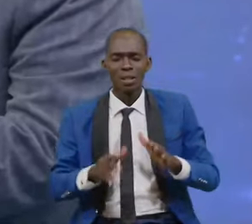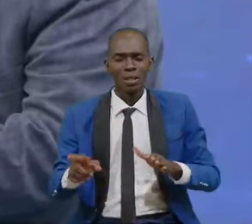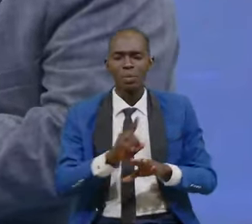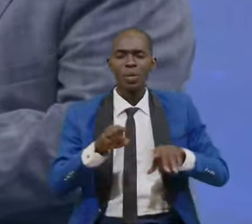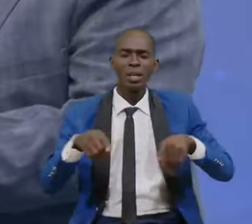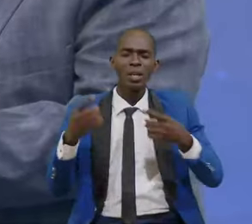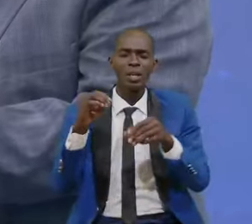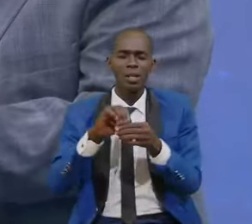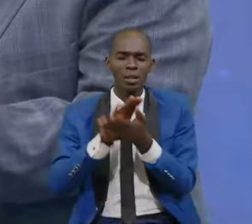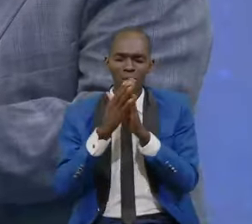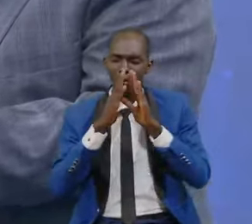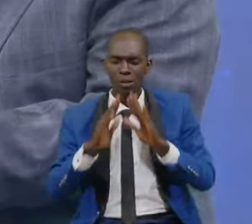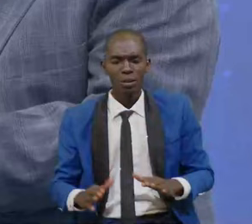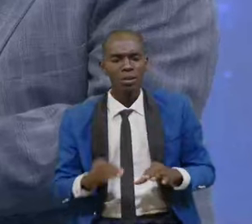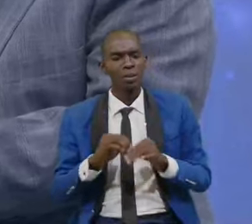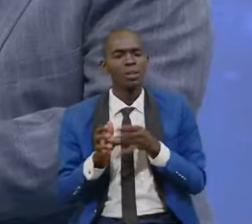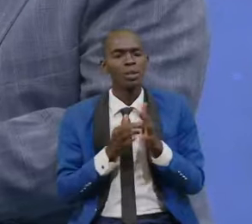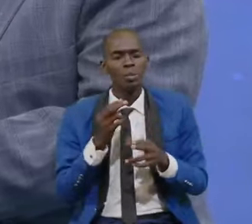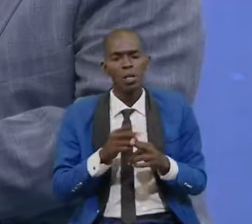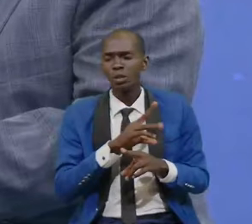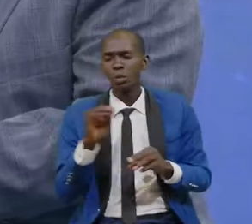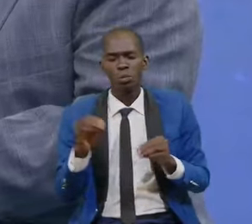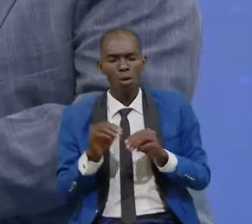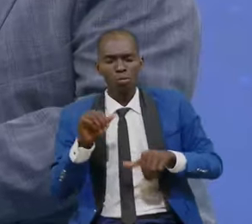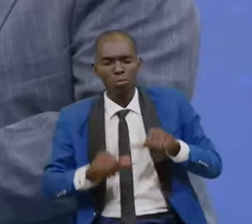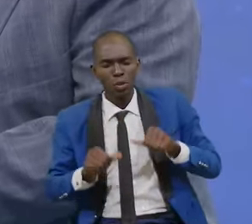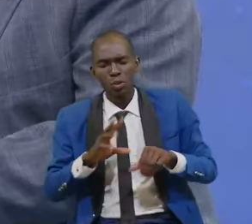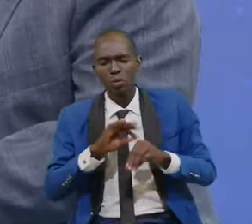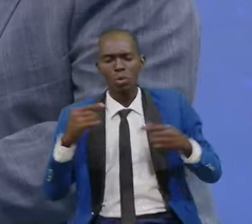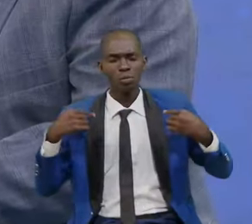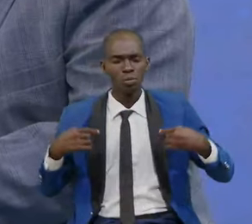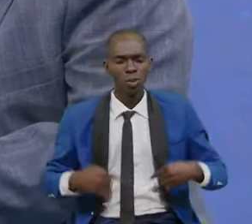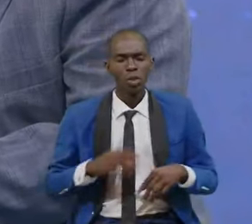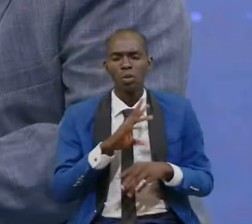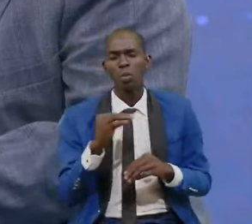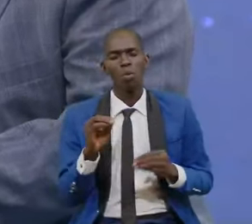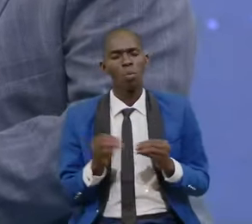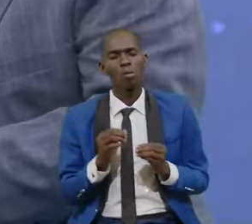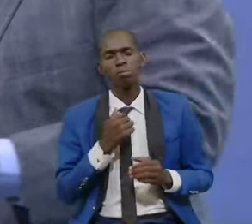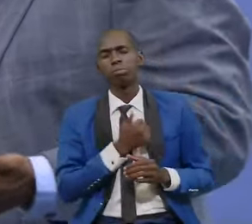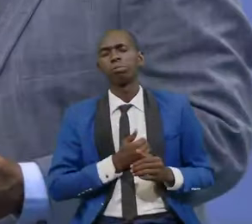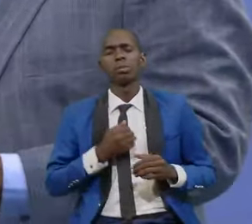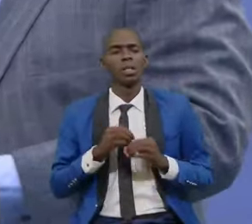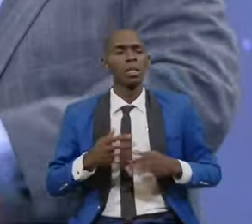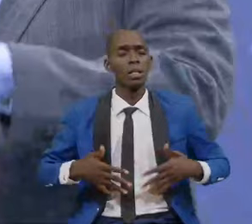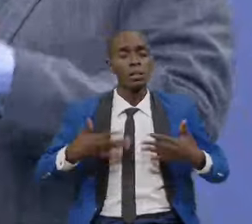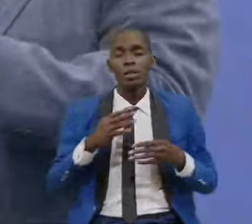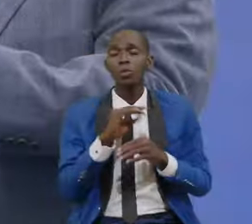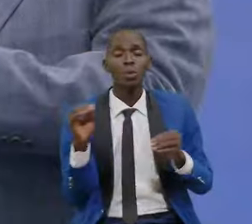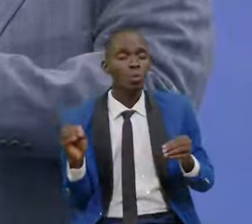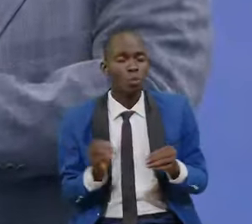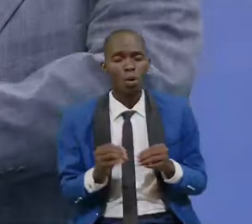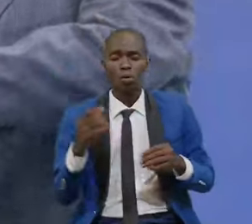paix. Plus d'incrédulité, plus de tourments, plus de regrets dans la vie, plus de